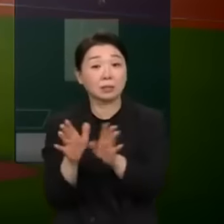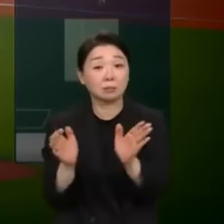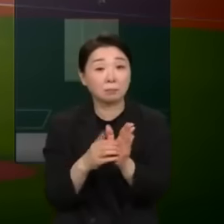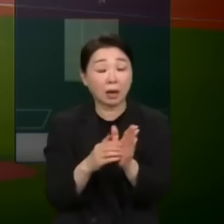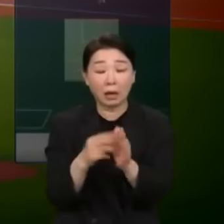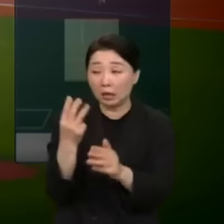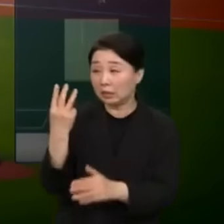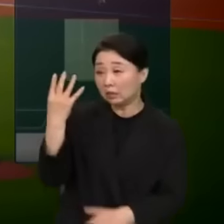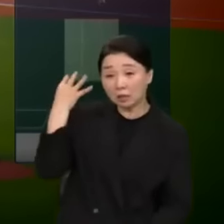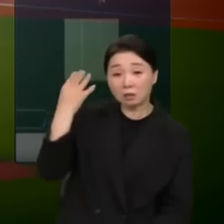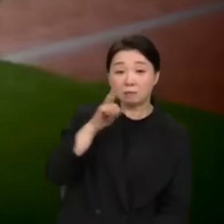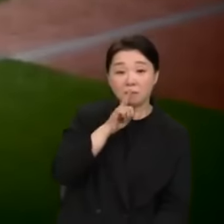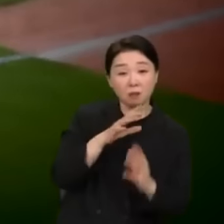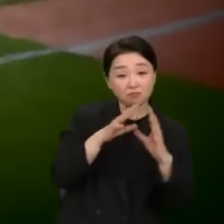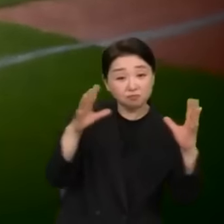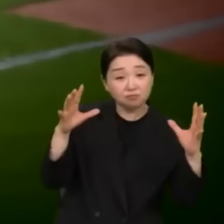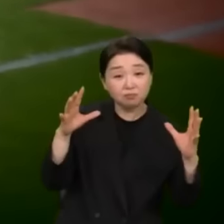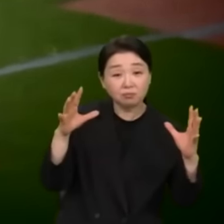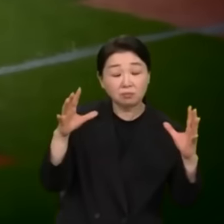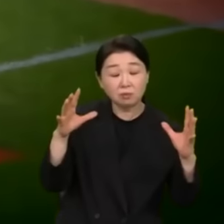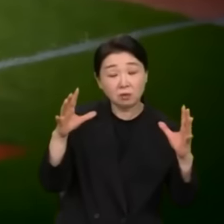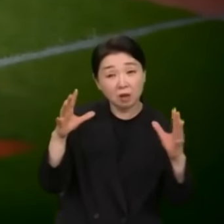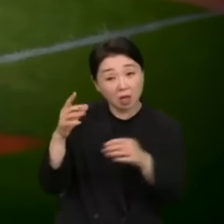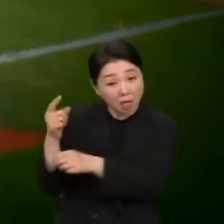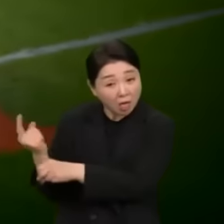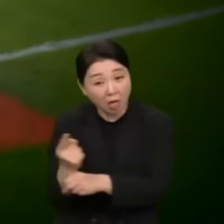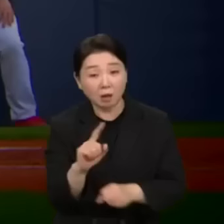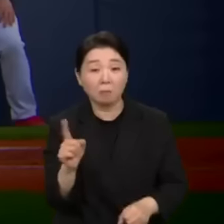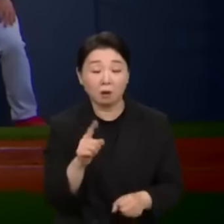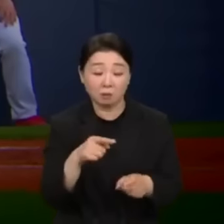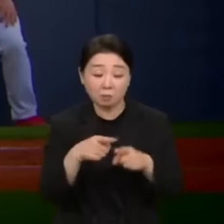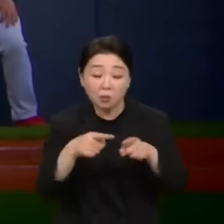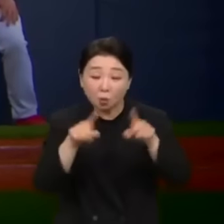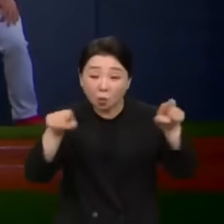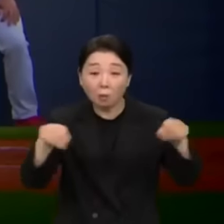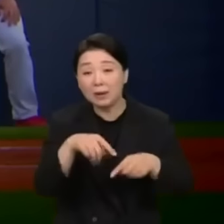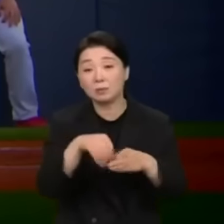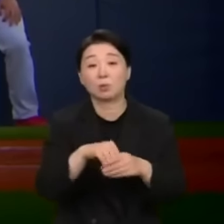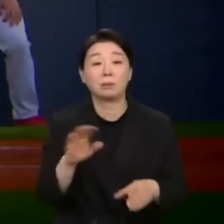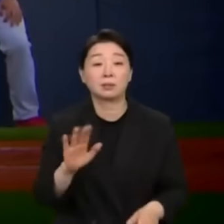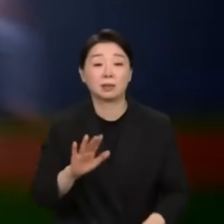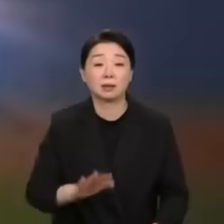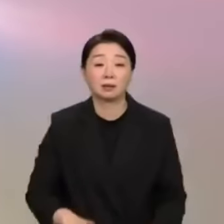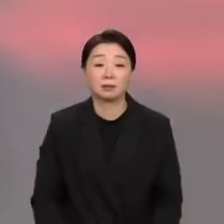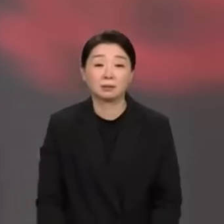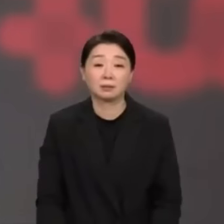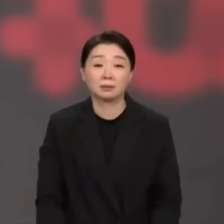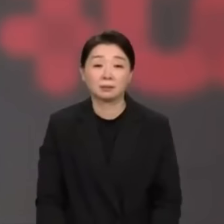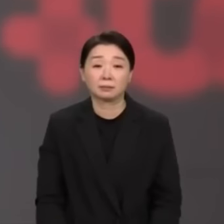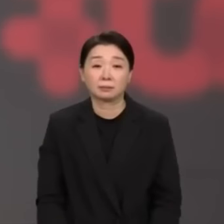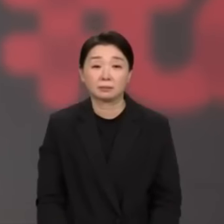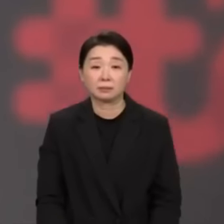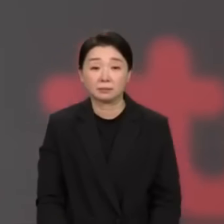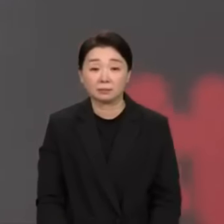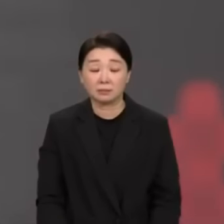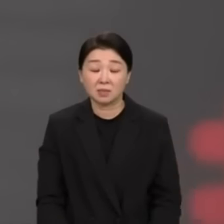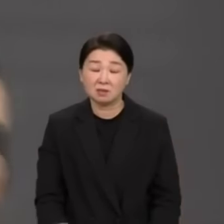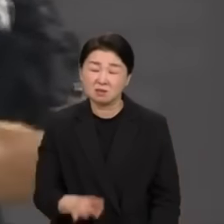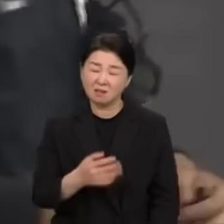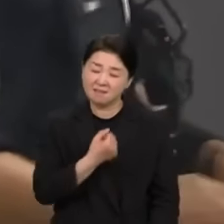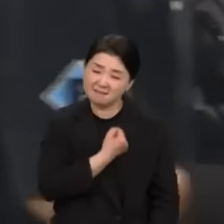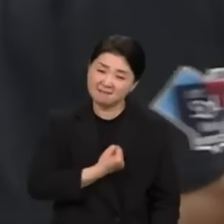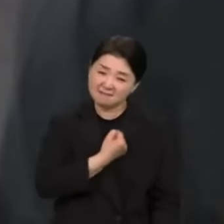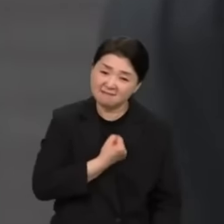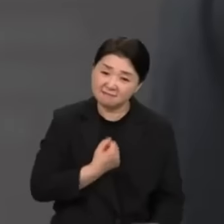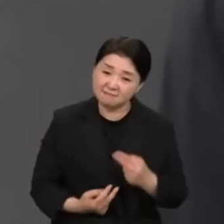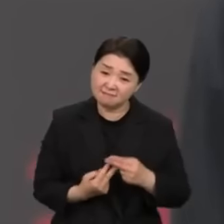사흘 전에도 논란을 불렀던 체크 스윙은 규정상 비디오 판독 대상이 아니기 때문입니다. 쌓이고 쌓인 불만은